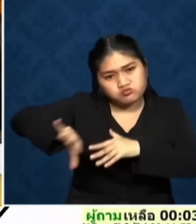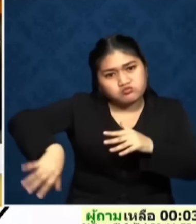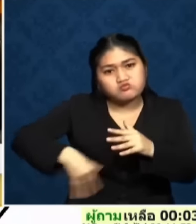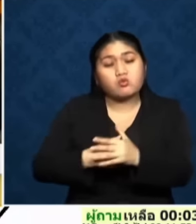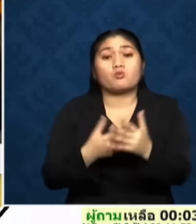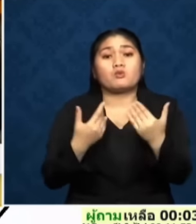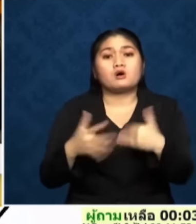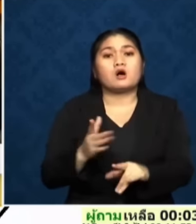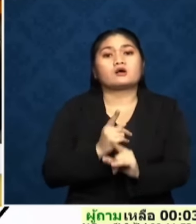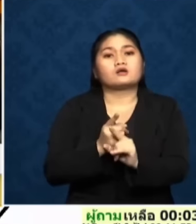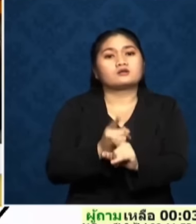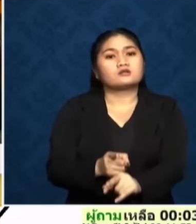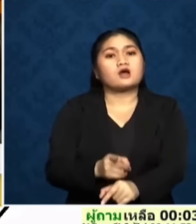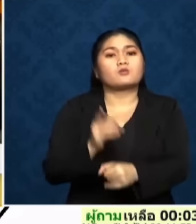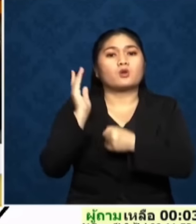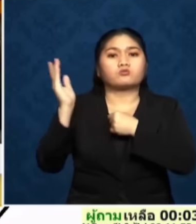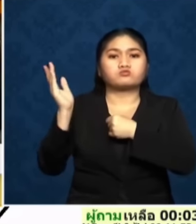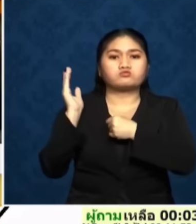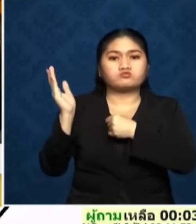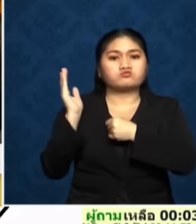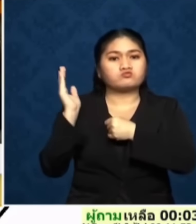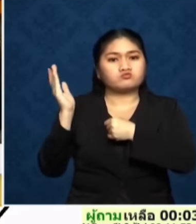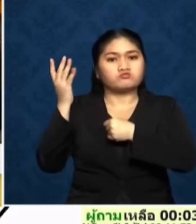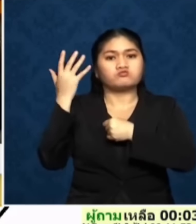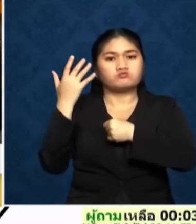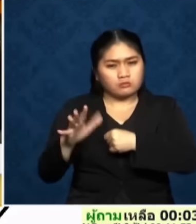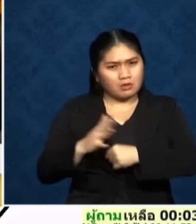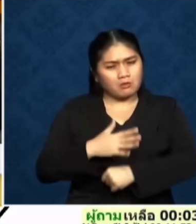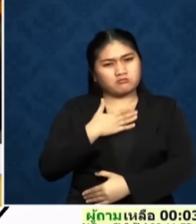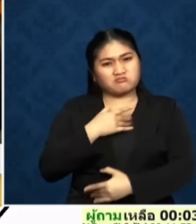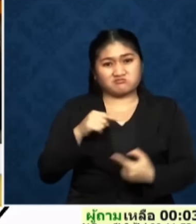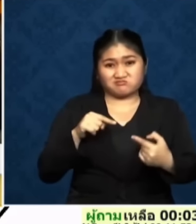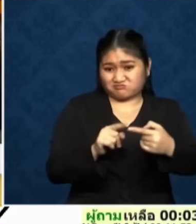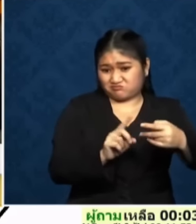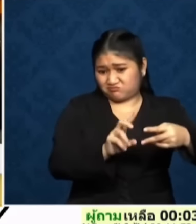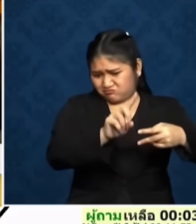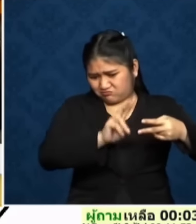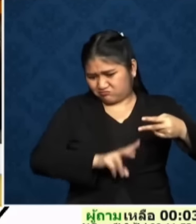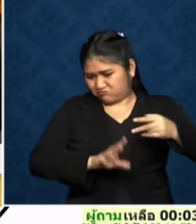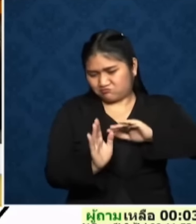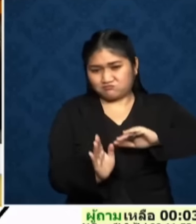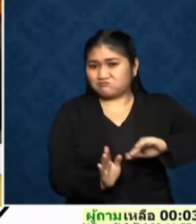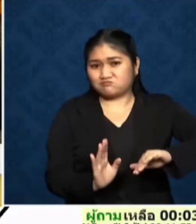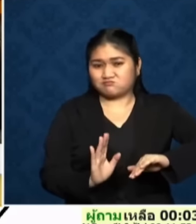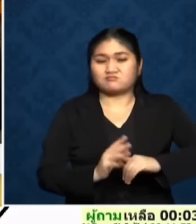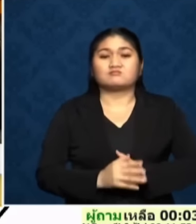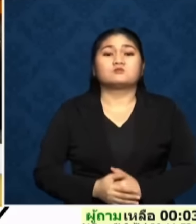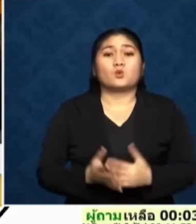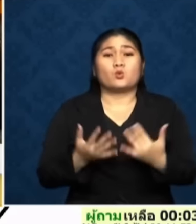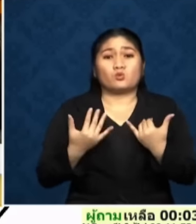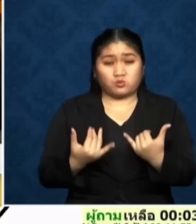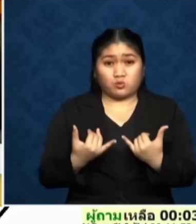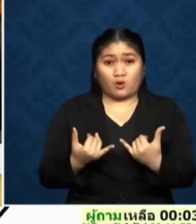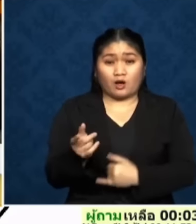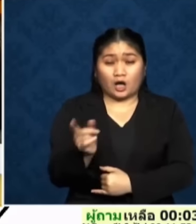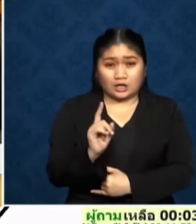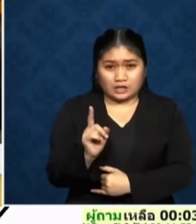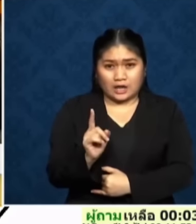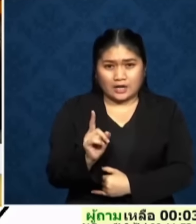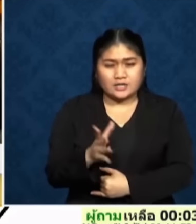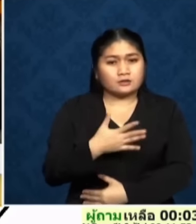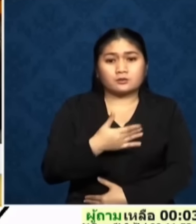เป็นไปตามที่เราได้แถลงต่อสภาและเราก็พยายามจะหลีกเลี่ยงประเด็นตรงนี้เราปฏิเสธไม่ได้ครับว่าวันนี้ประเด็นเนี้ยถ้าเดินลง